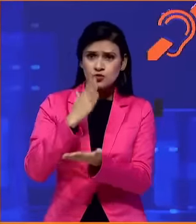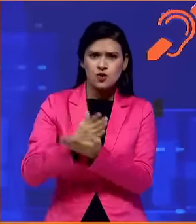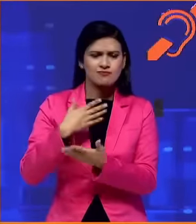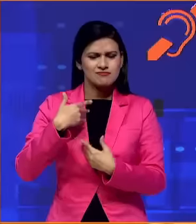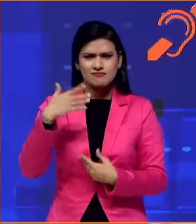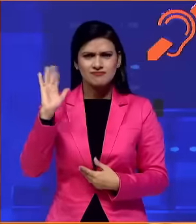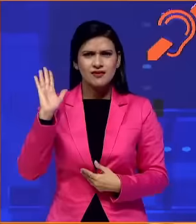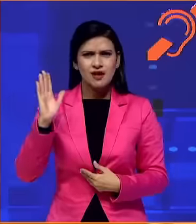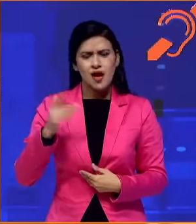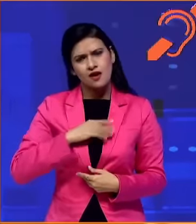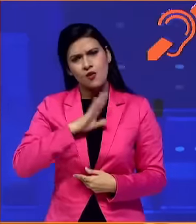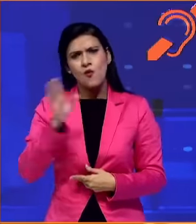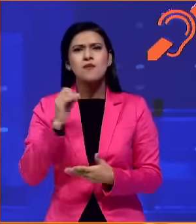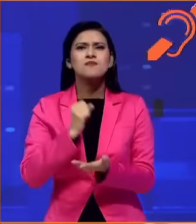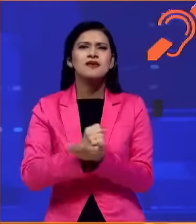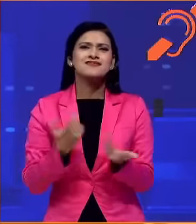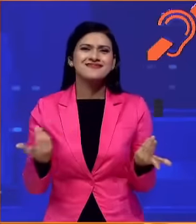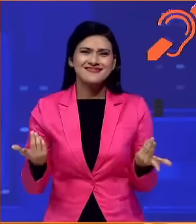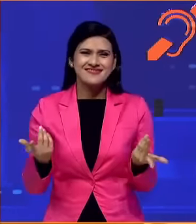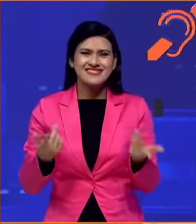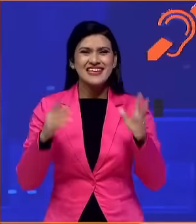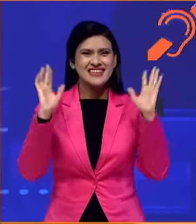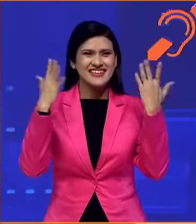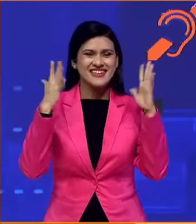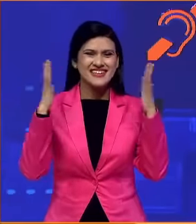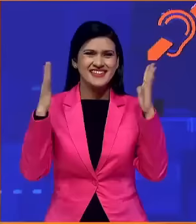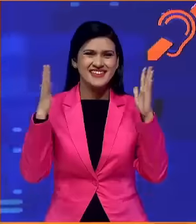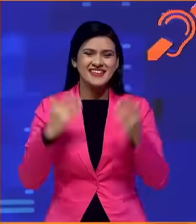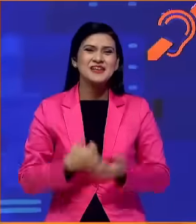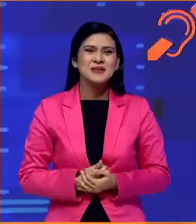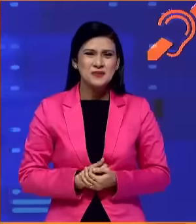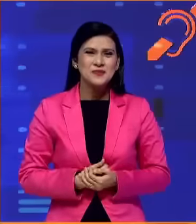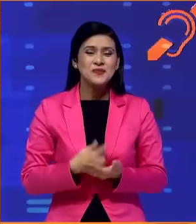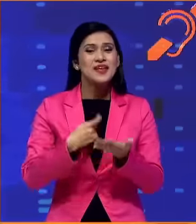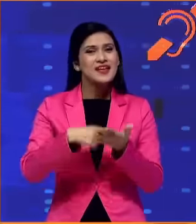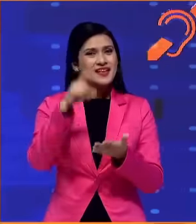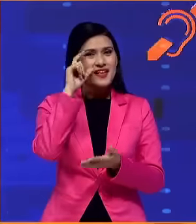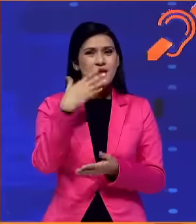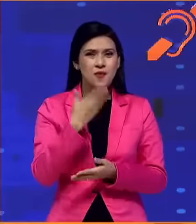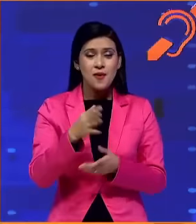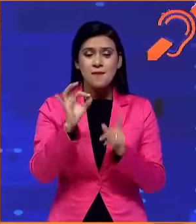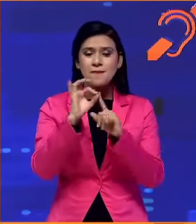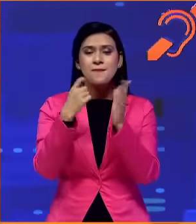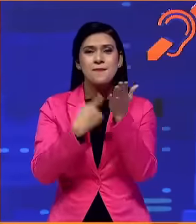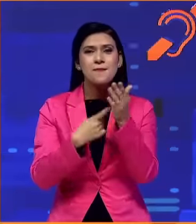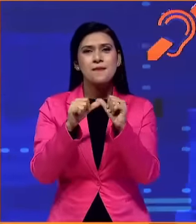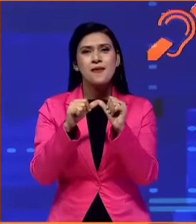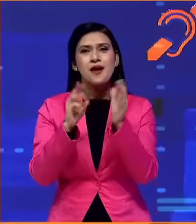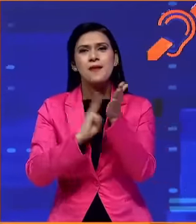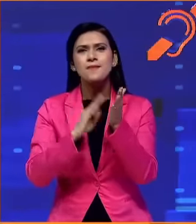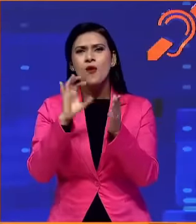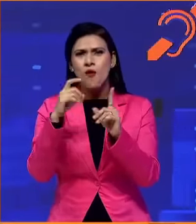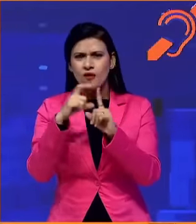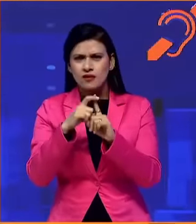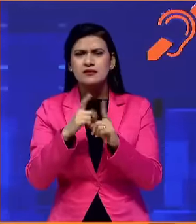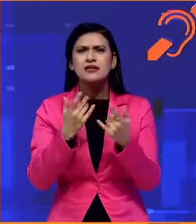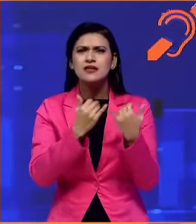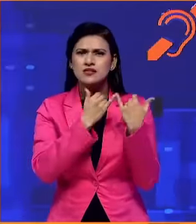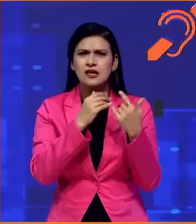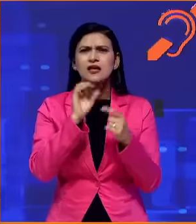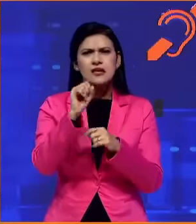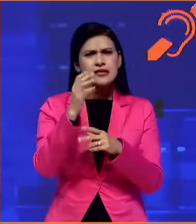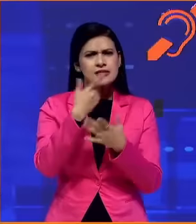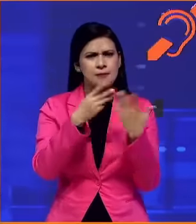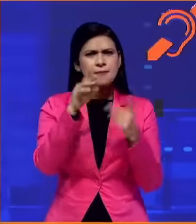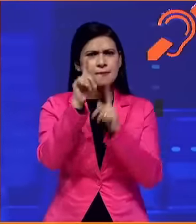? कांग्रेसमेंप्रमोदकृष्णमजैसेकईनेताहैं।ये लोगवहांगएथेऔरउनकाकहनाहैकि